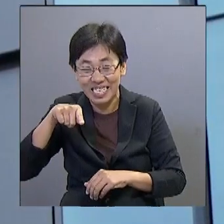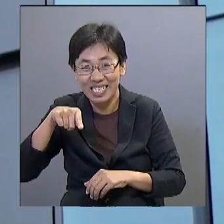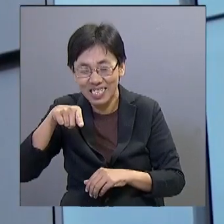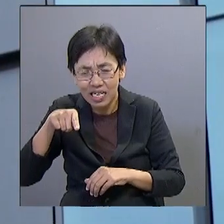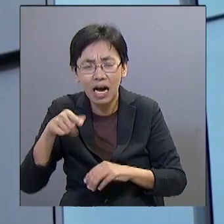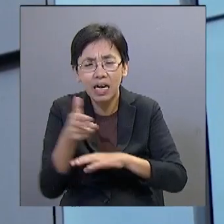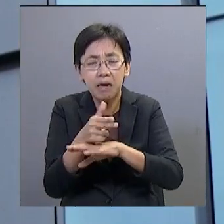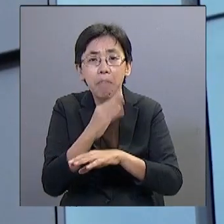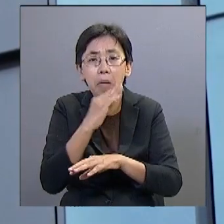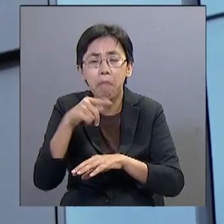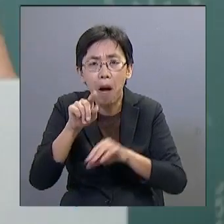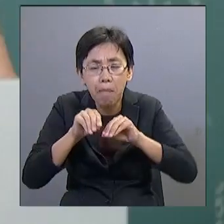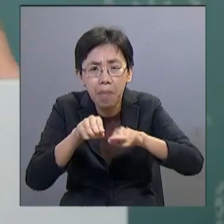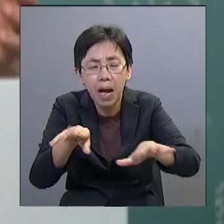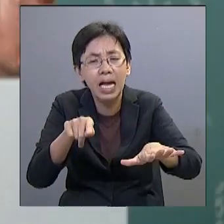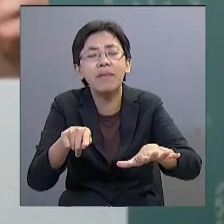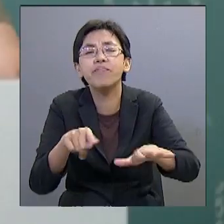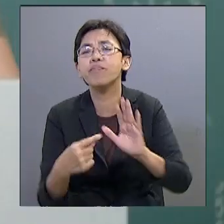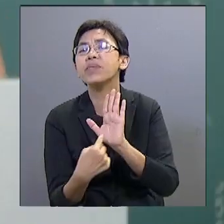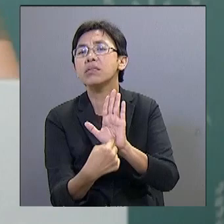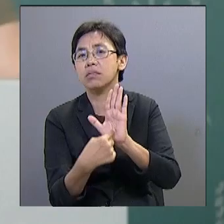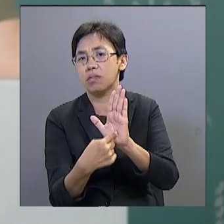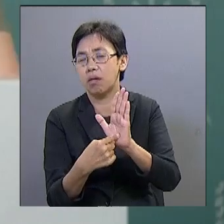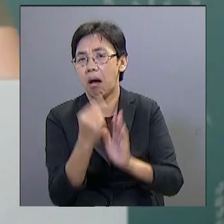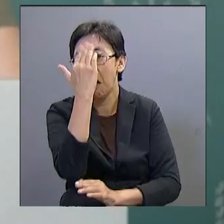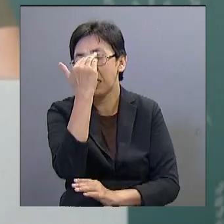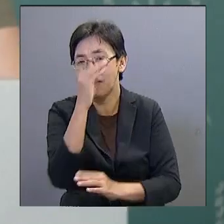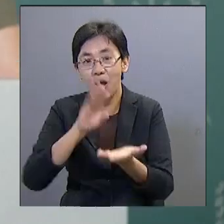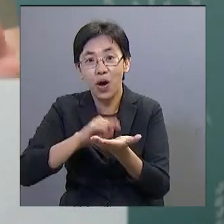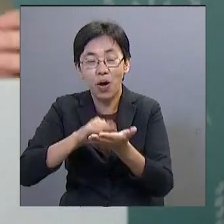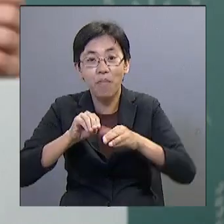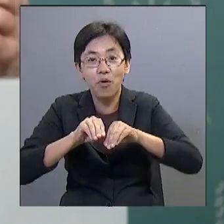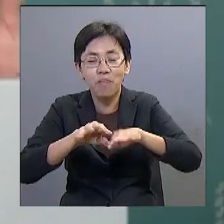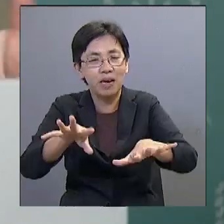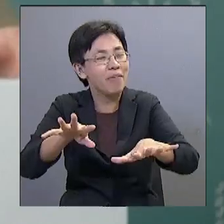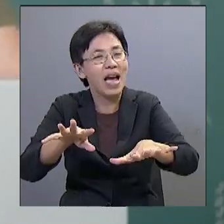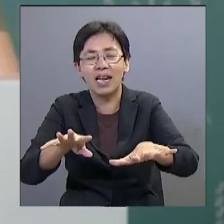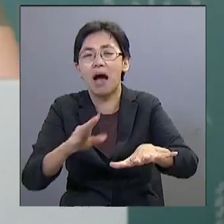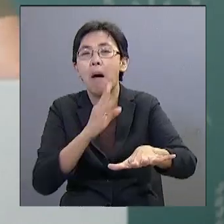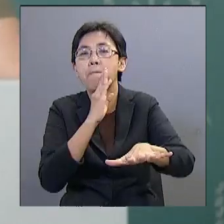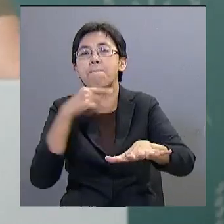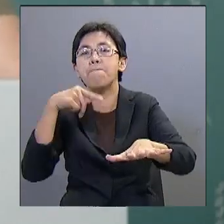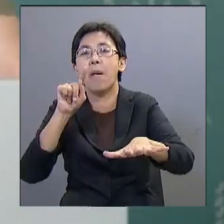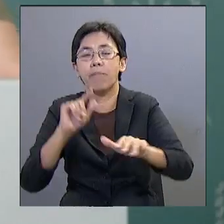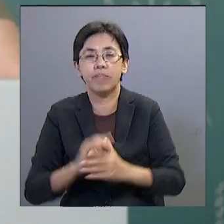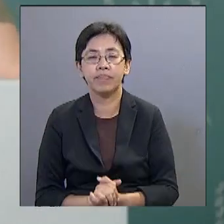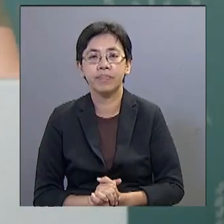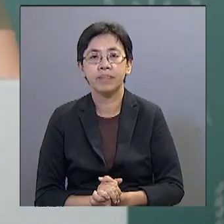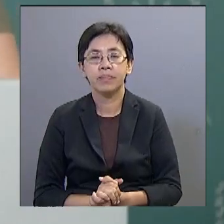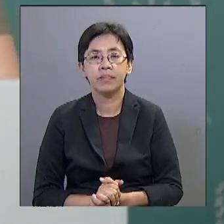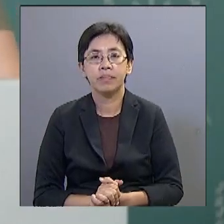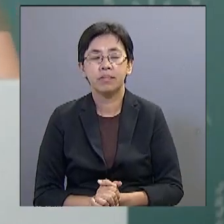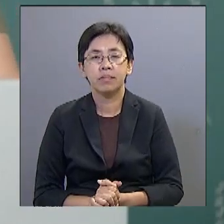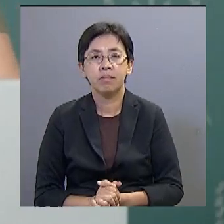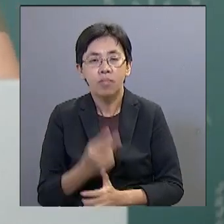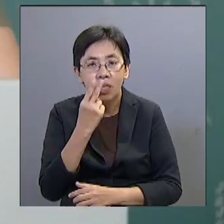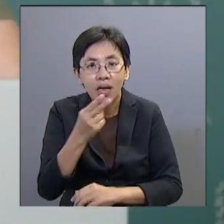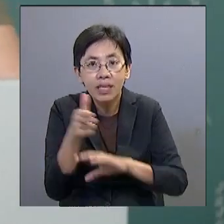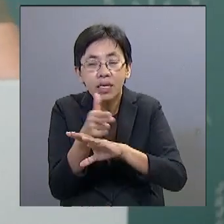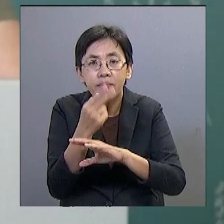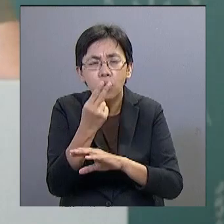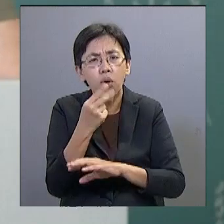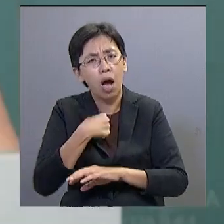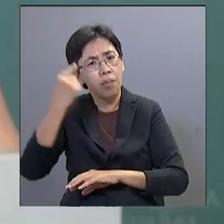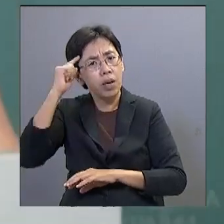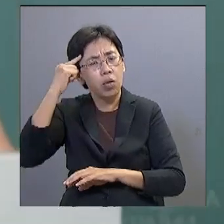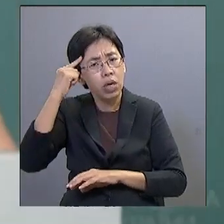ของปัญหากาผลิคลปปลอม เพื่อบิดเบือนข้อมู้วก็เผยแลกข่าวปลอมแ่นอนนะคะวาคนทเห็นคลิปนี้แล้ว ดูไม่